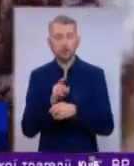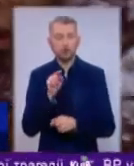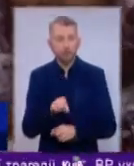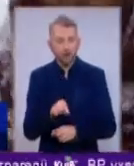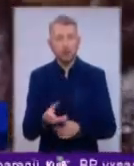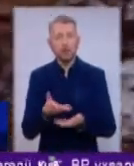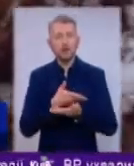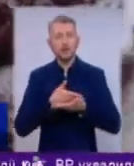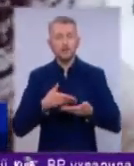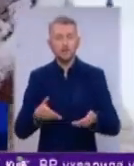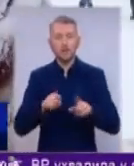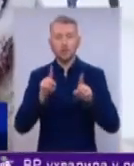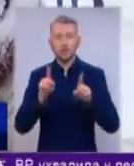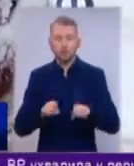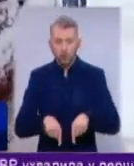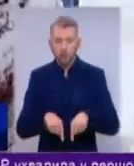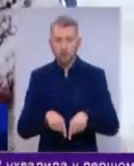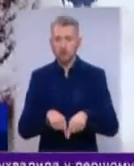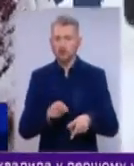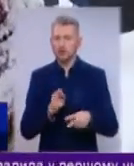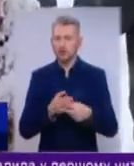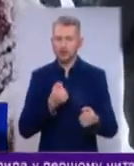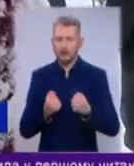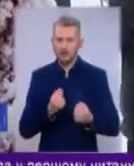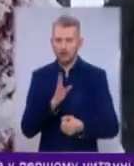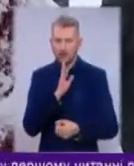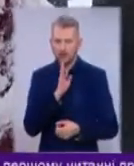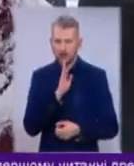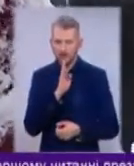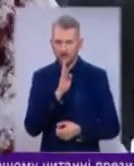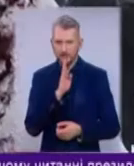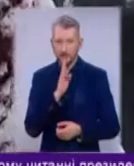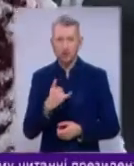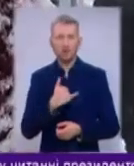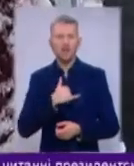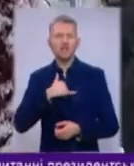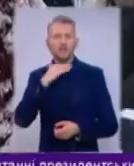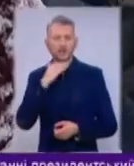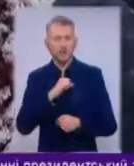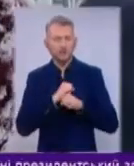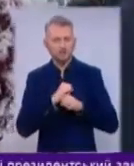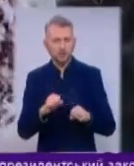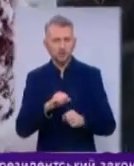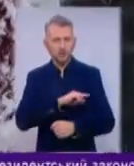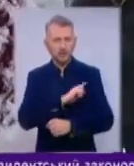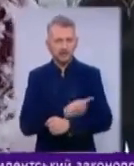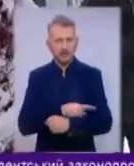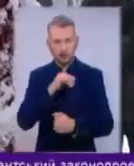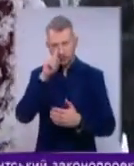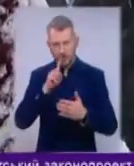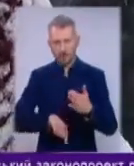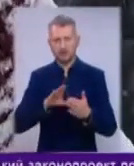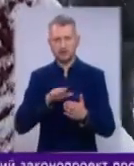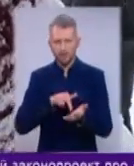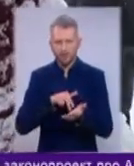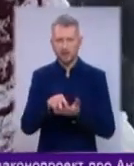Ми теж стальні жінки. У нас вистачає мужества, сили і впевненості